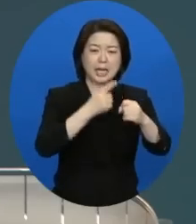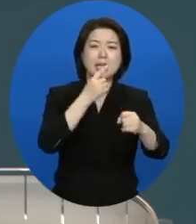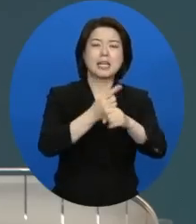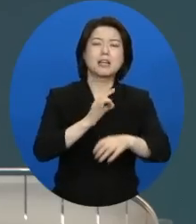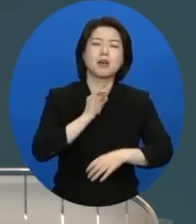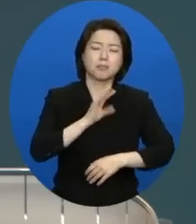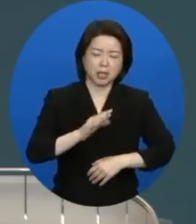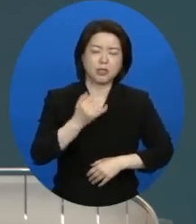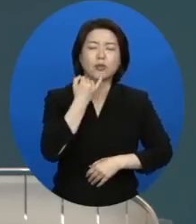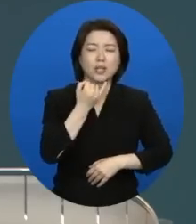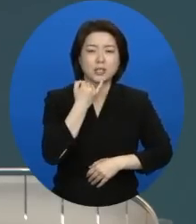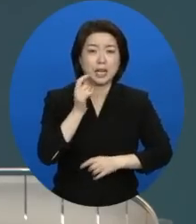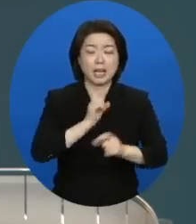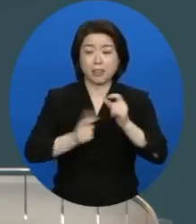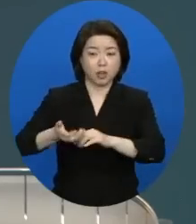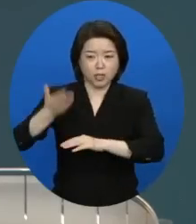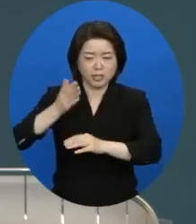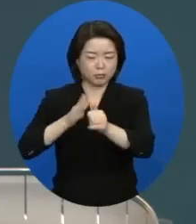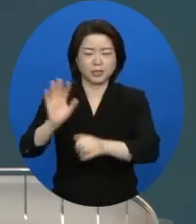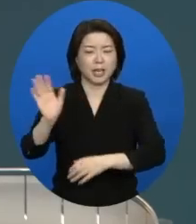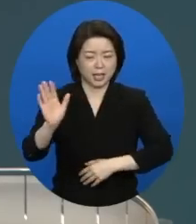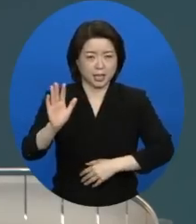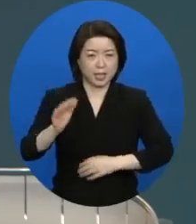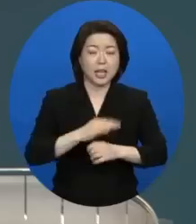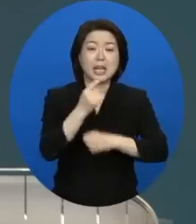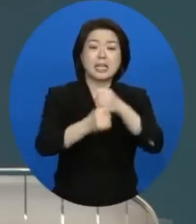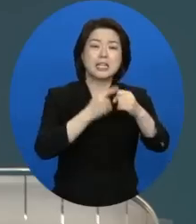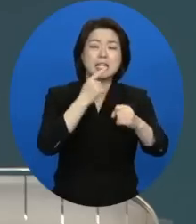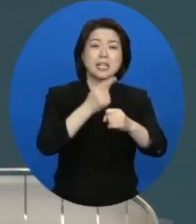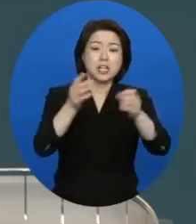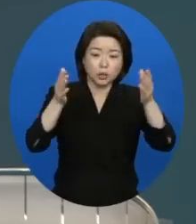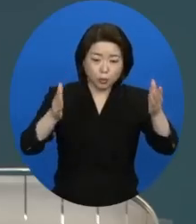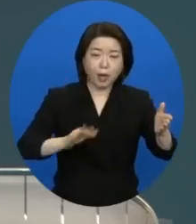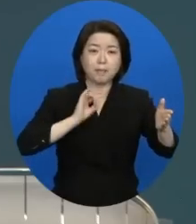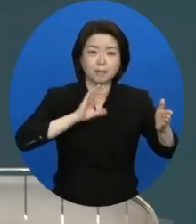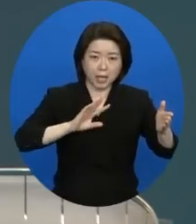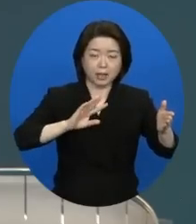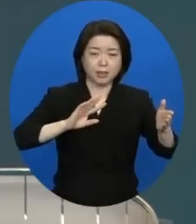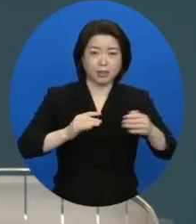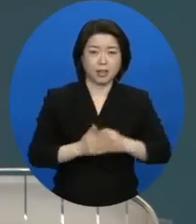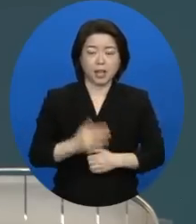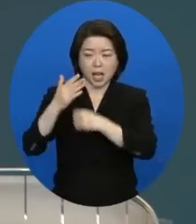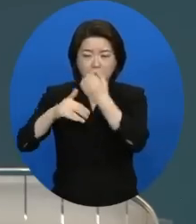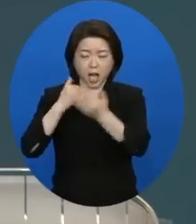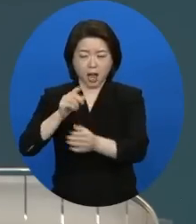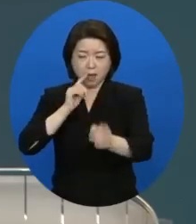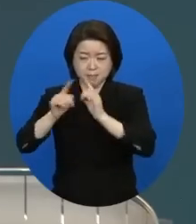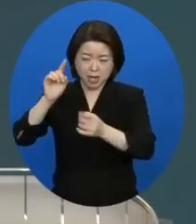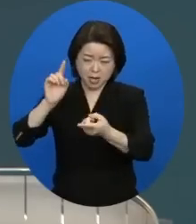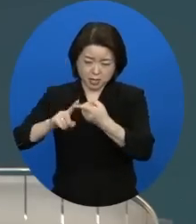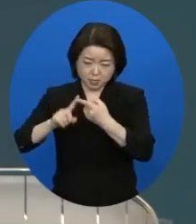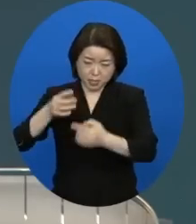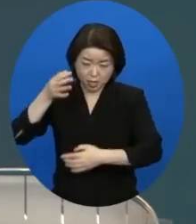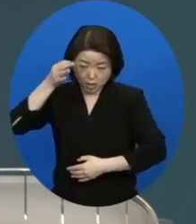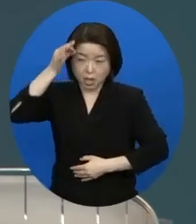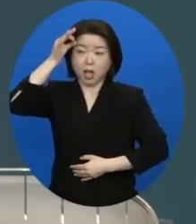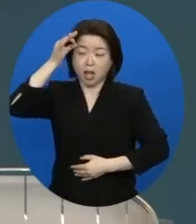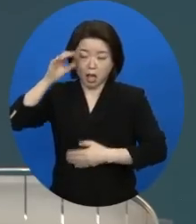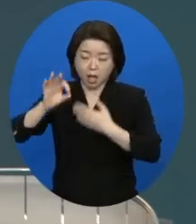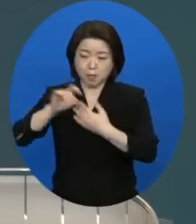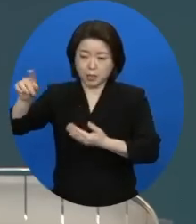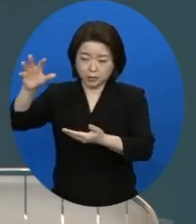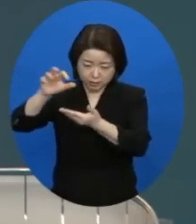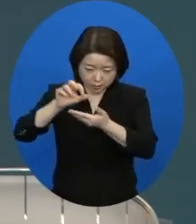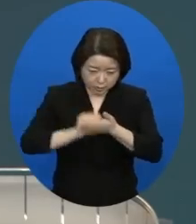1년만이라도 좋으니까, 더 이상은 요구하지 않습니다. 1년만이라도 좋으니까 하나님의 말씀이라고 깨달아진 것을